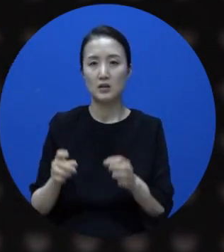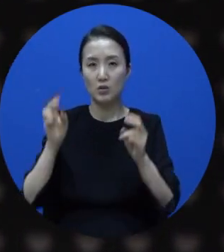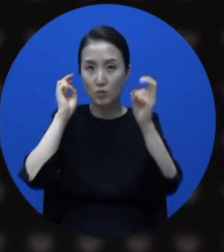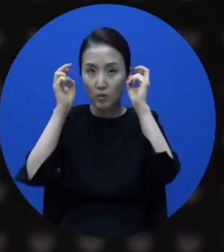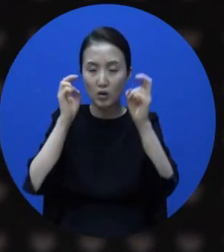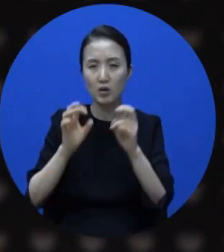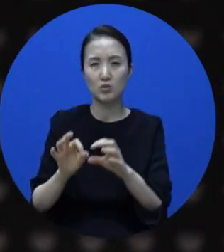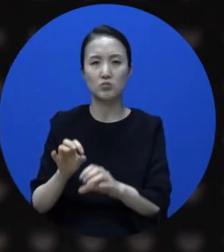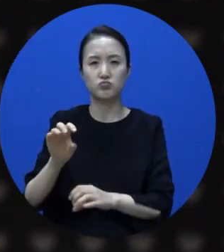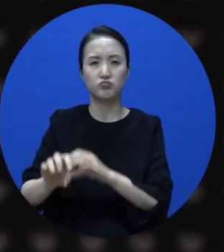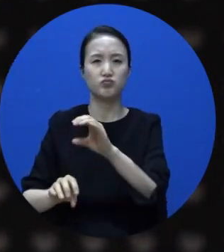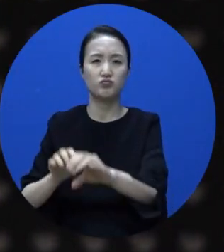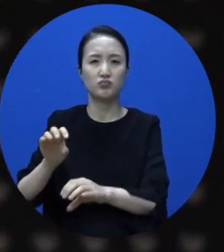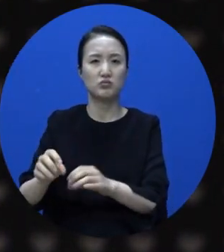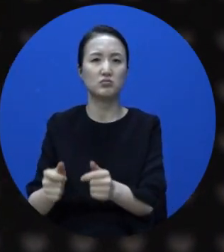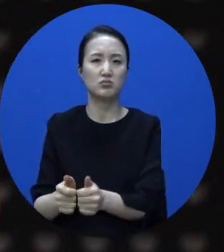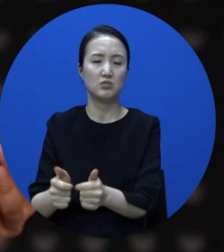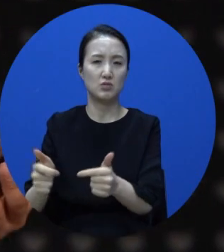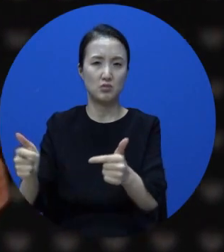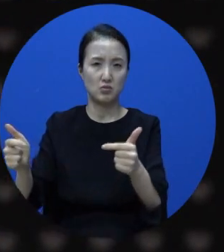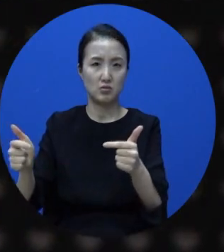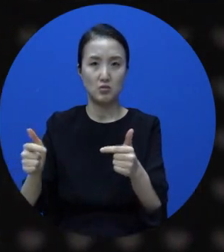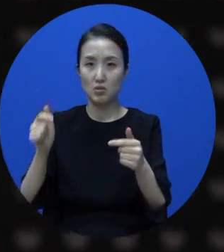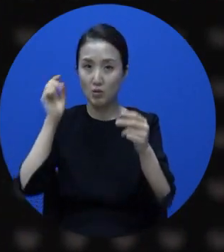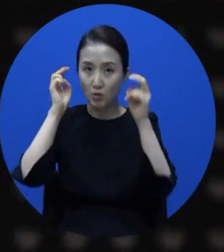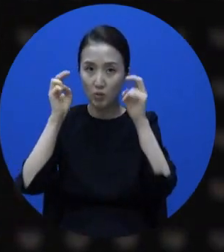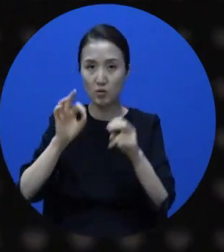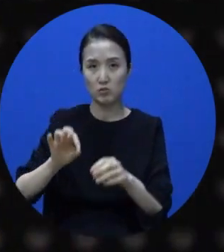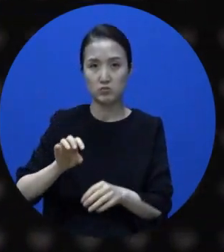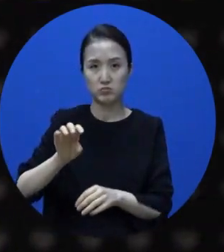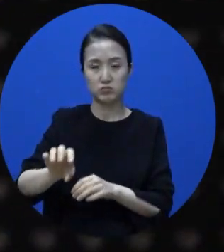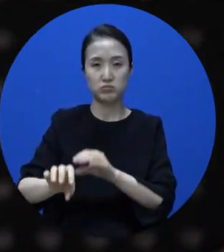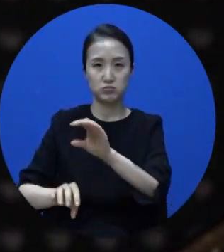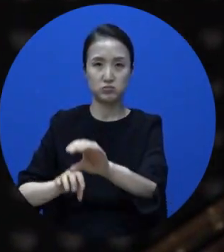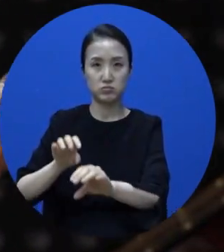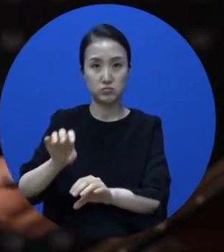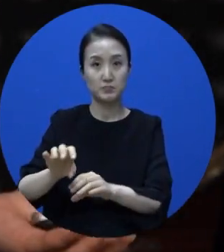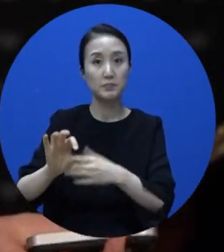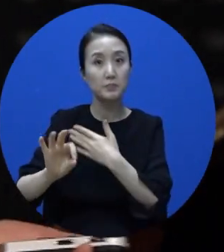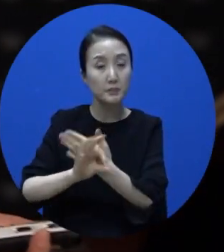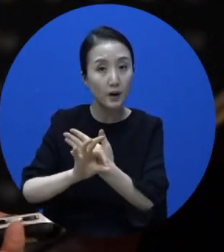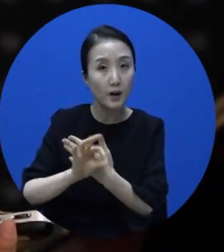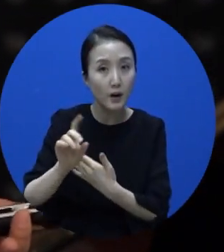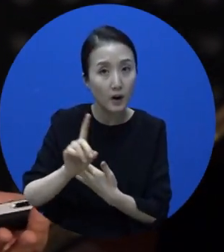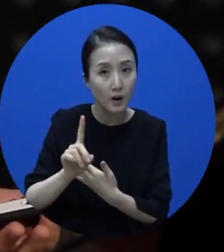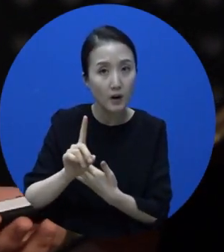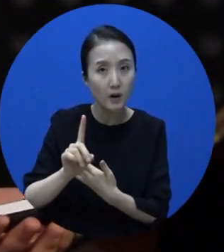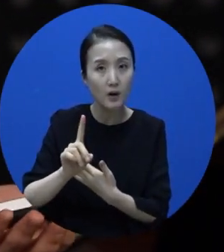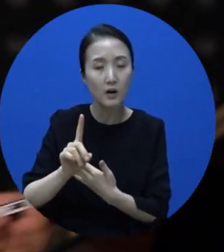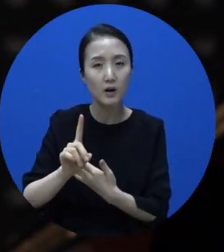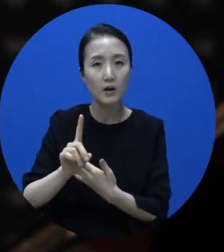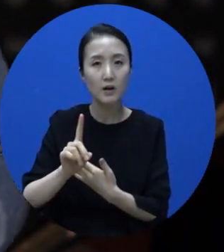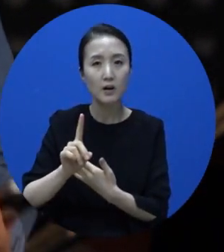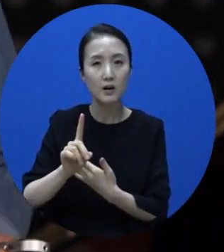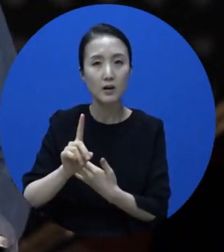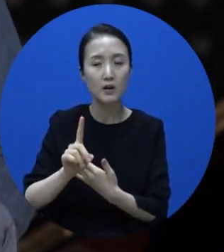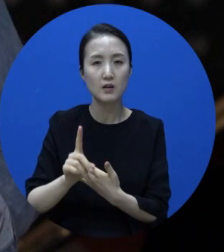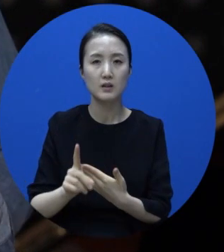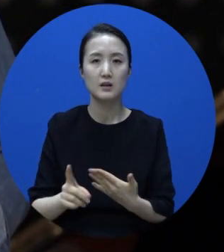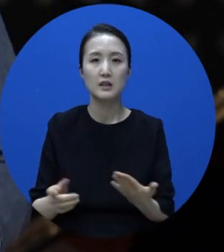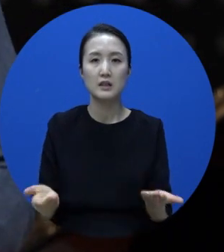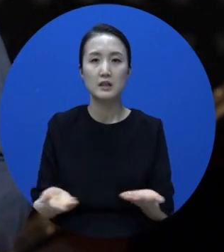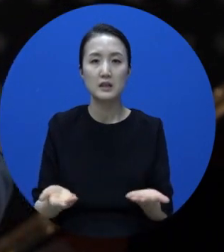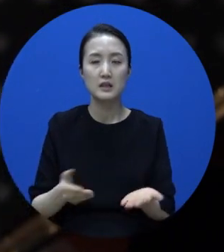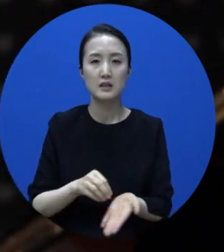납니다 기업들이 투자를 더 늘리면 자연스럽게 뭐가 나 나타날까요 일자리가